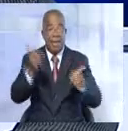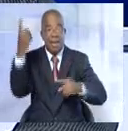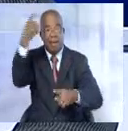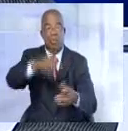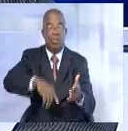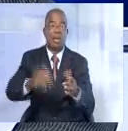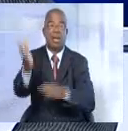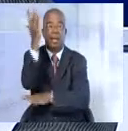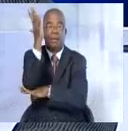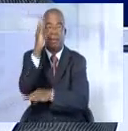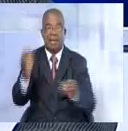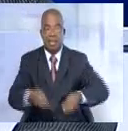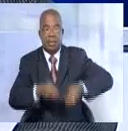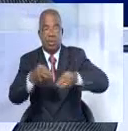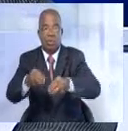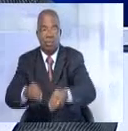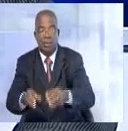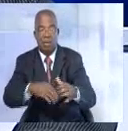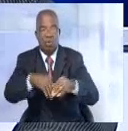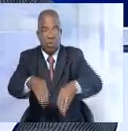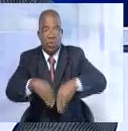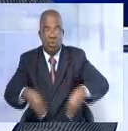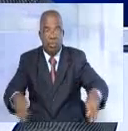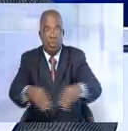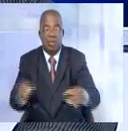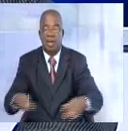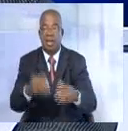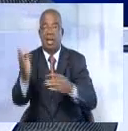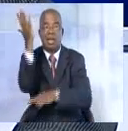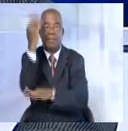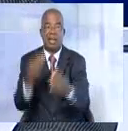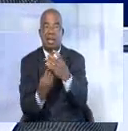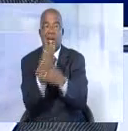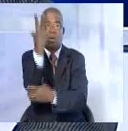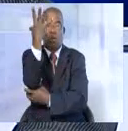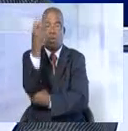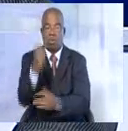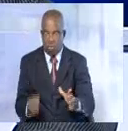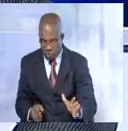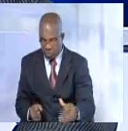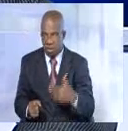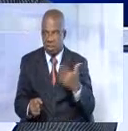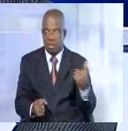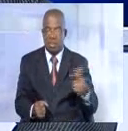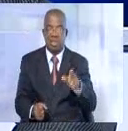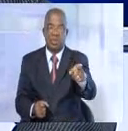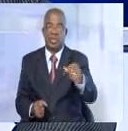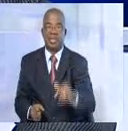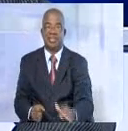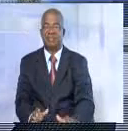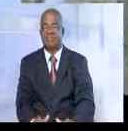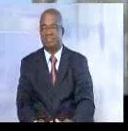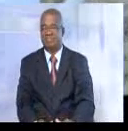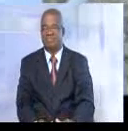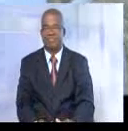a été présenté au ministre de l'Environnement, de la Salubrité urbaine et du Développement durable, Francis